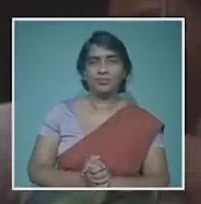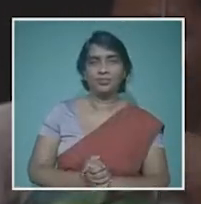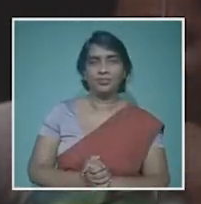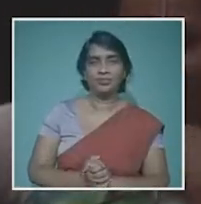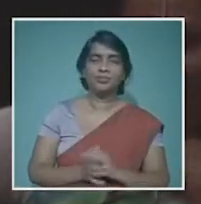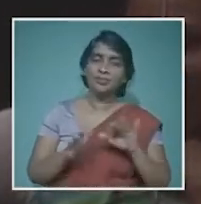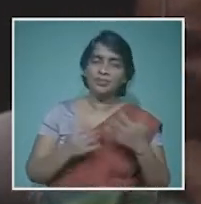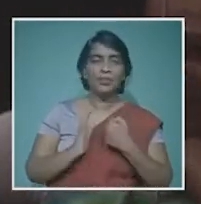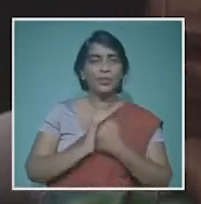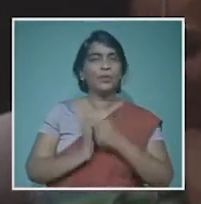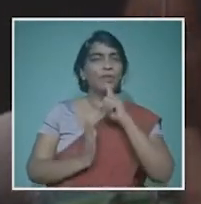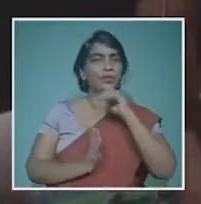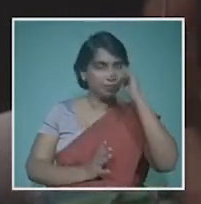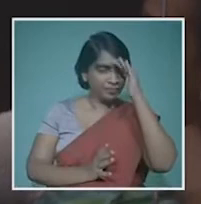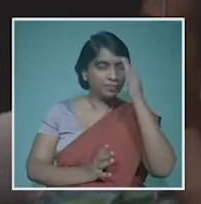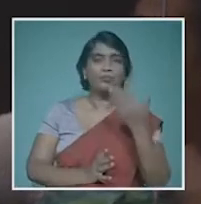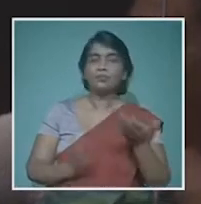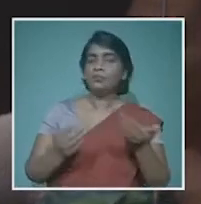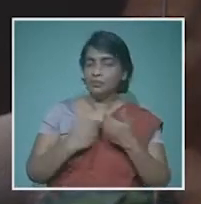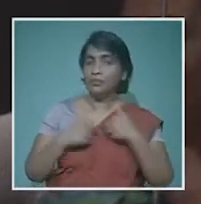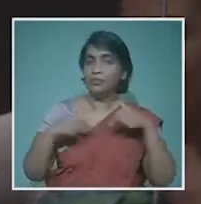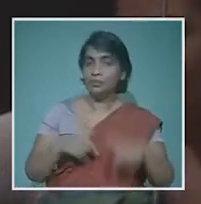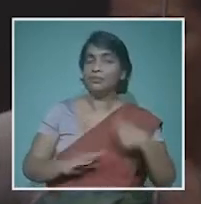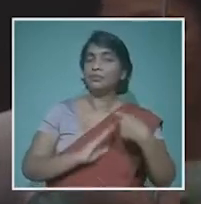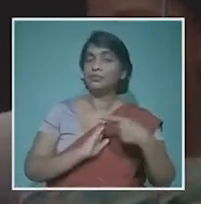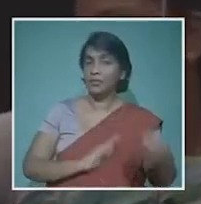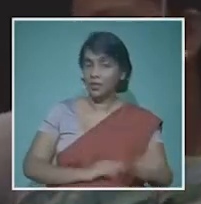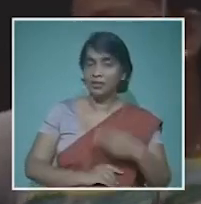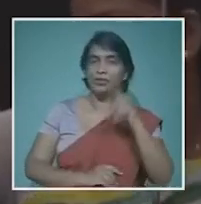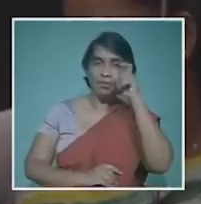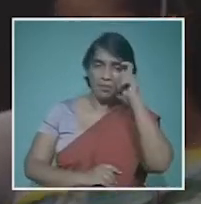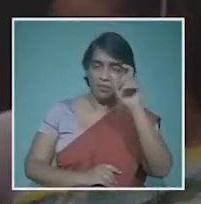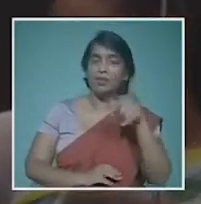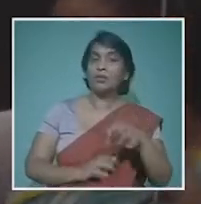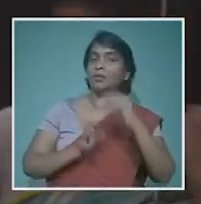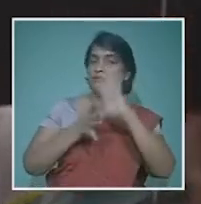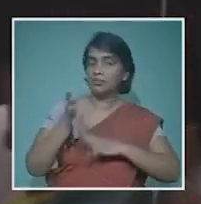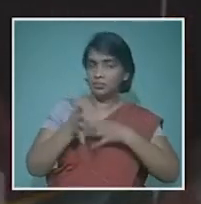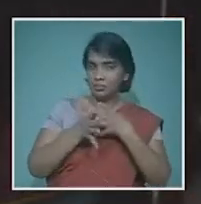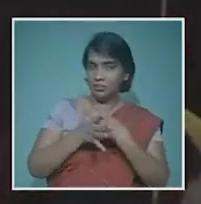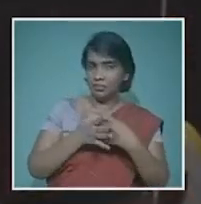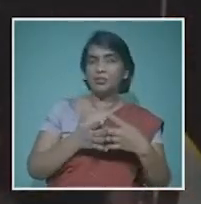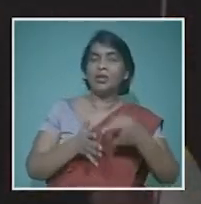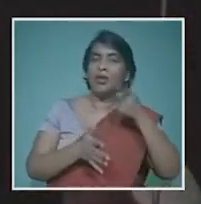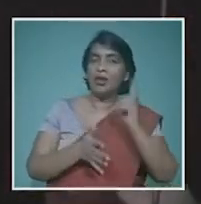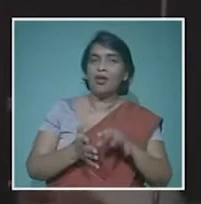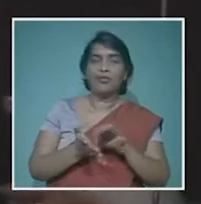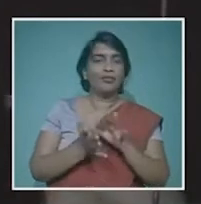කොහමරි ගරු කතානායකතුමනි අපි අද දවසේ බලන්න ඕන මේ අයවැය සම්මත කරාට